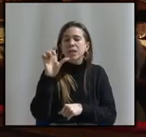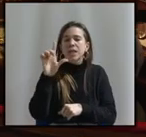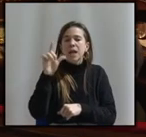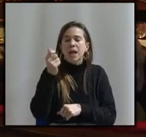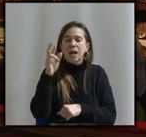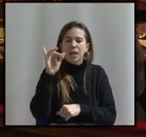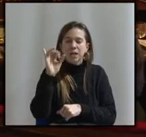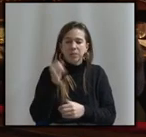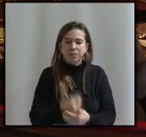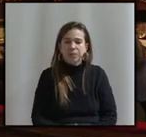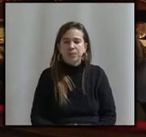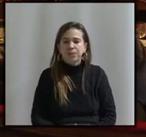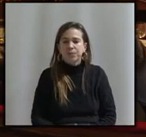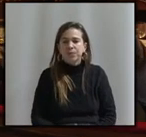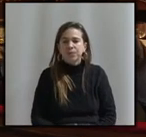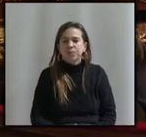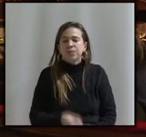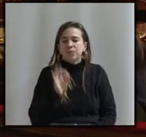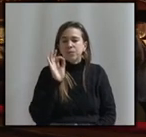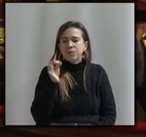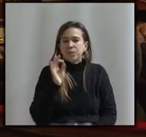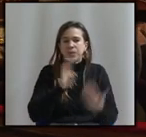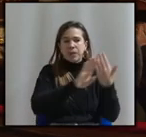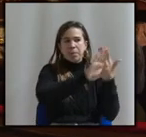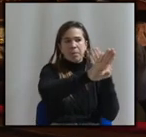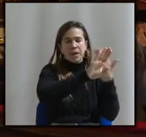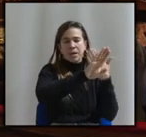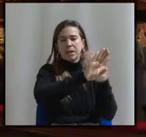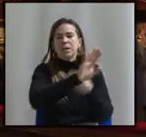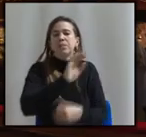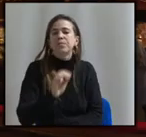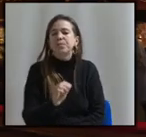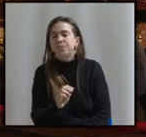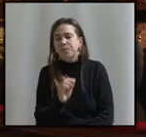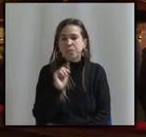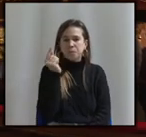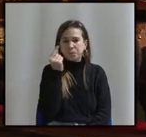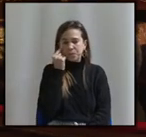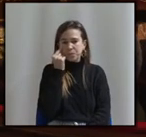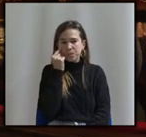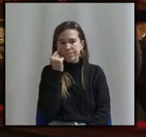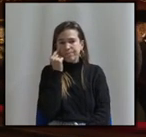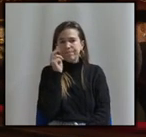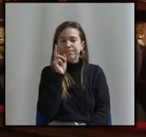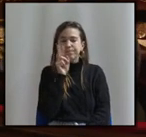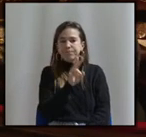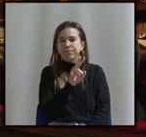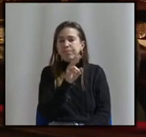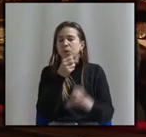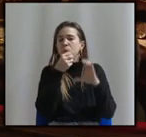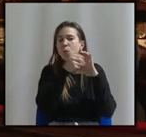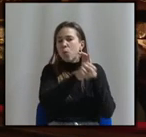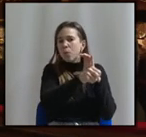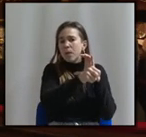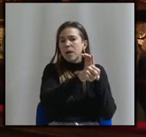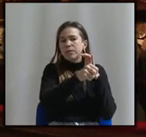Sí, bé, aquesta pregunta evidentment ens ho va fer arribar una sèrie de gent d'allà que estaven preocupats perquè la persona que es veu que ocupava